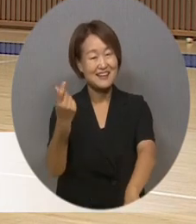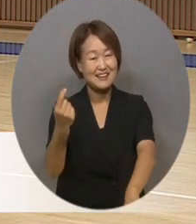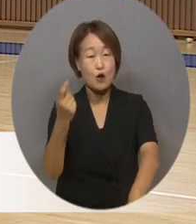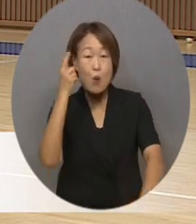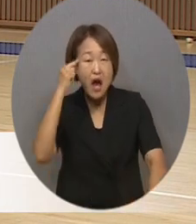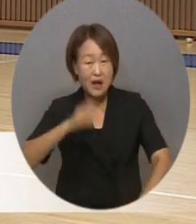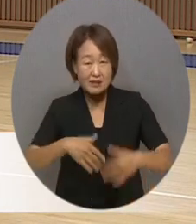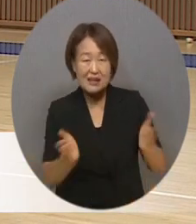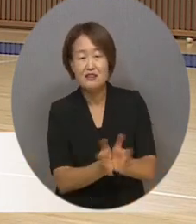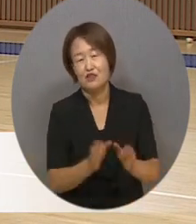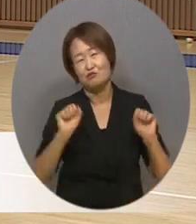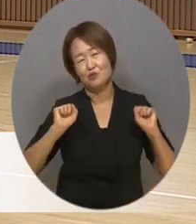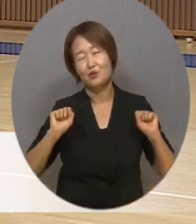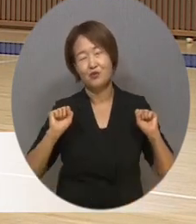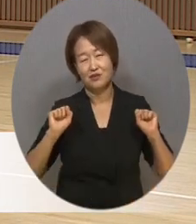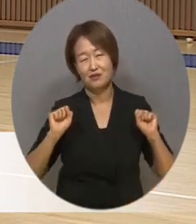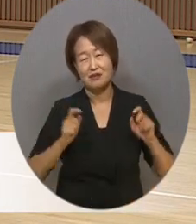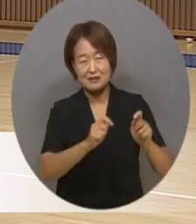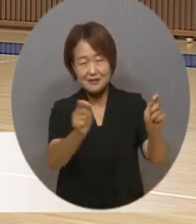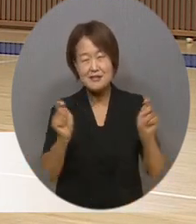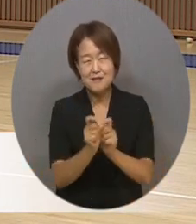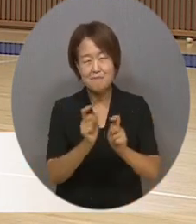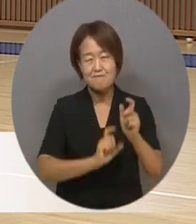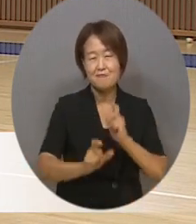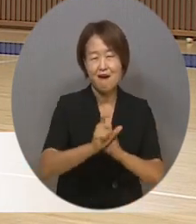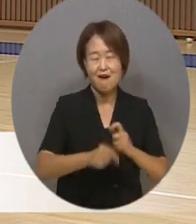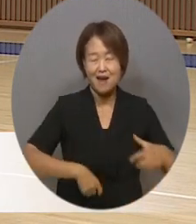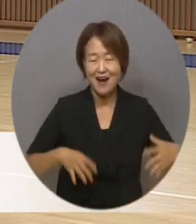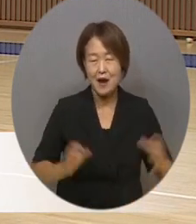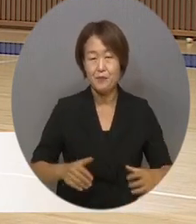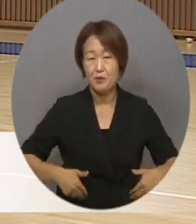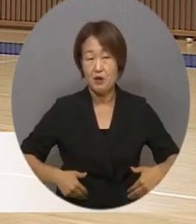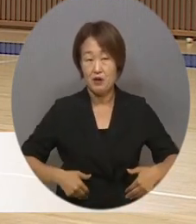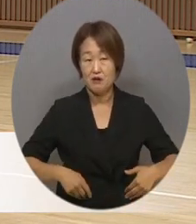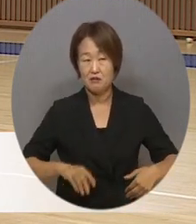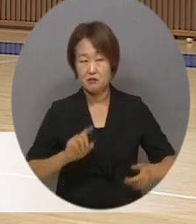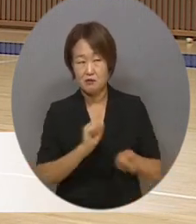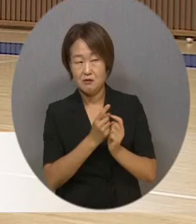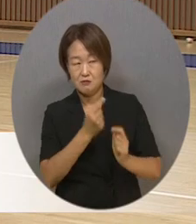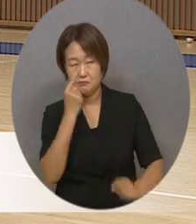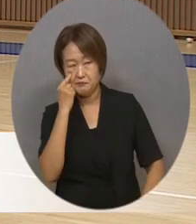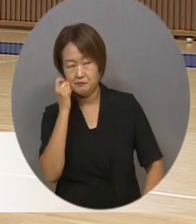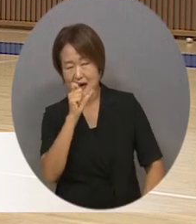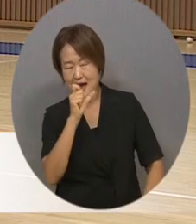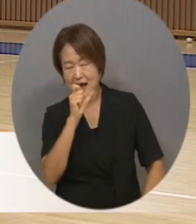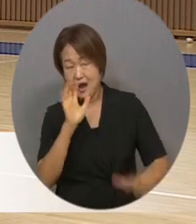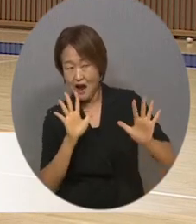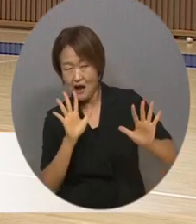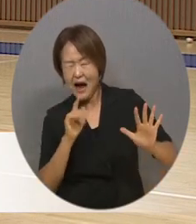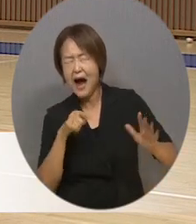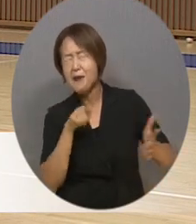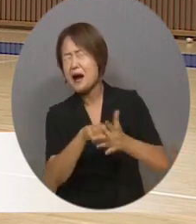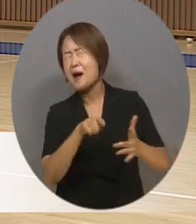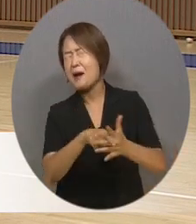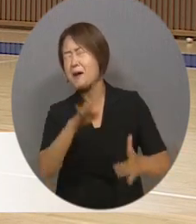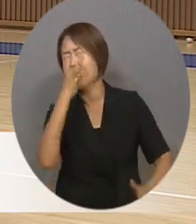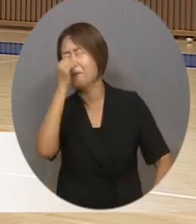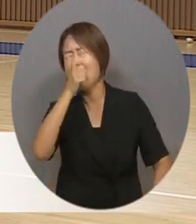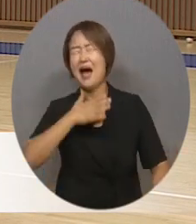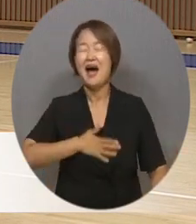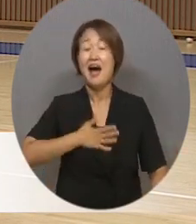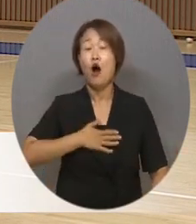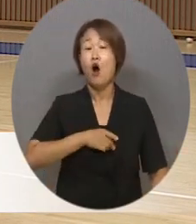단체 운동이다 보니까 팀워크를 많이 강조를 했고요. 또 눈빛만 보고 제스처만 봐도 좀 많이